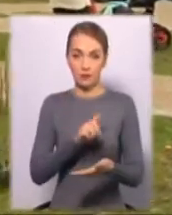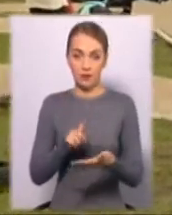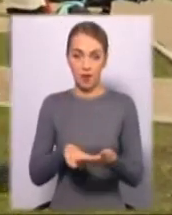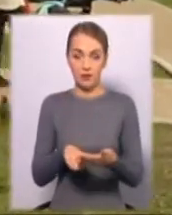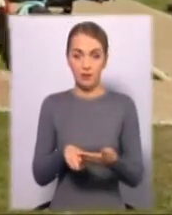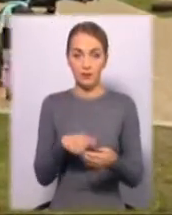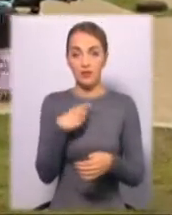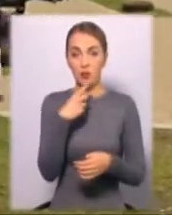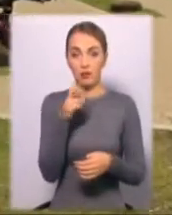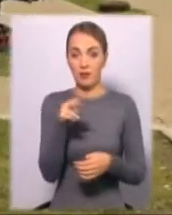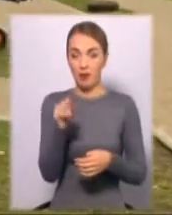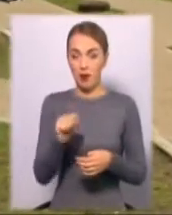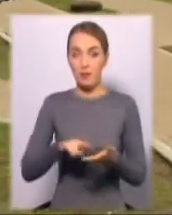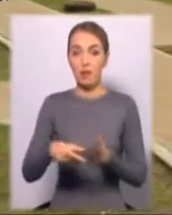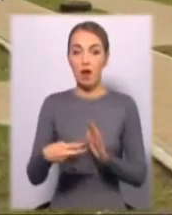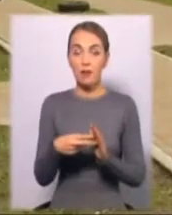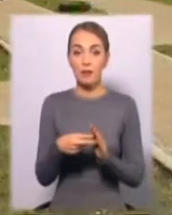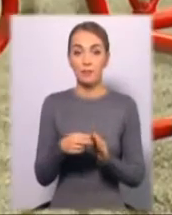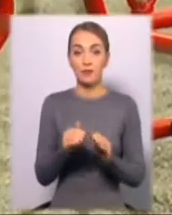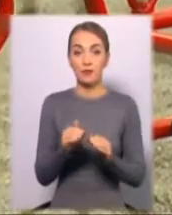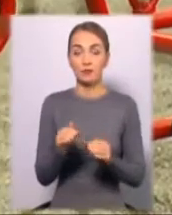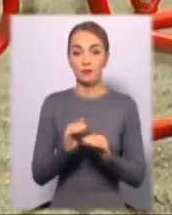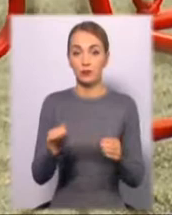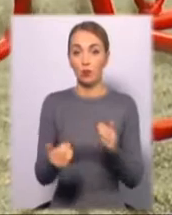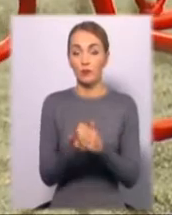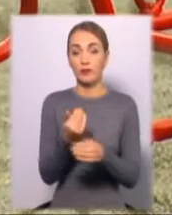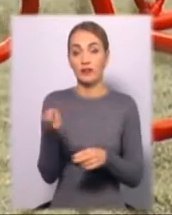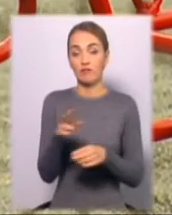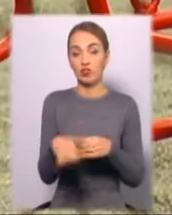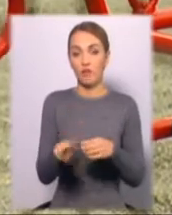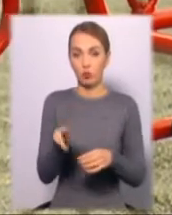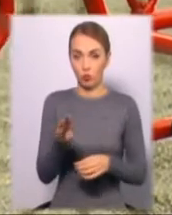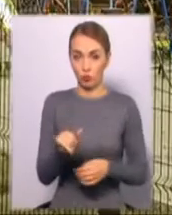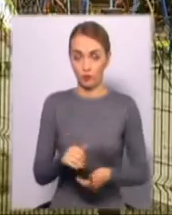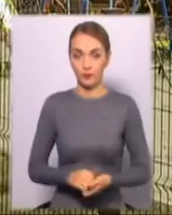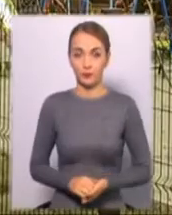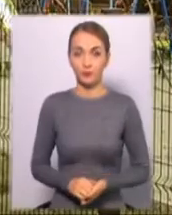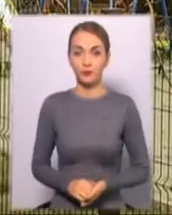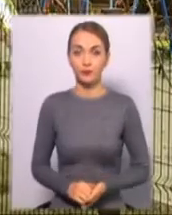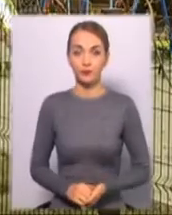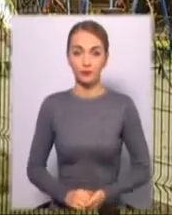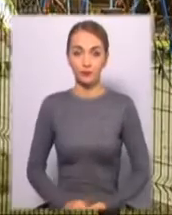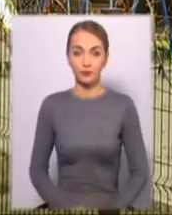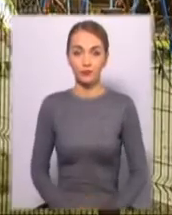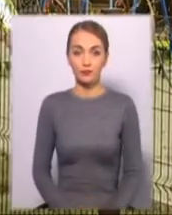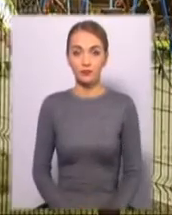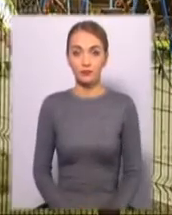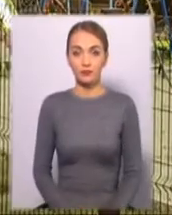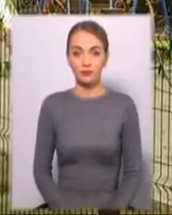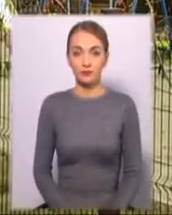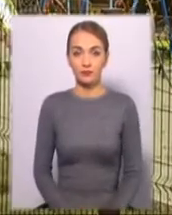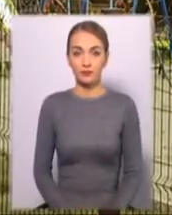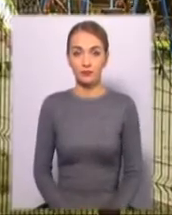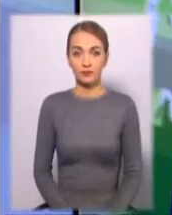додають у КМДА. За планами, малеча у новий дитсадок прийде вже в лютому. Богдан Берненко, Олександр Козуб, телеканал «Київ».